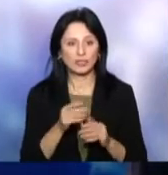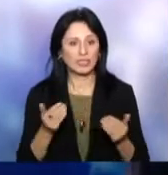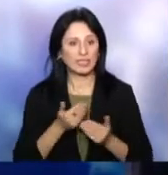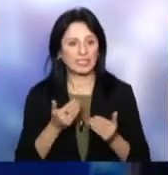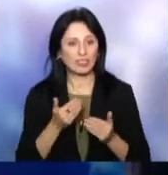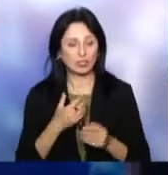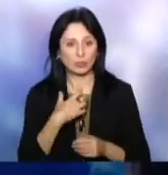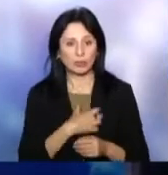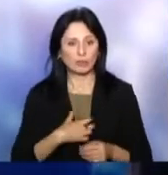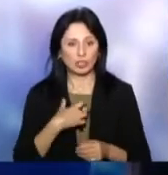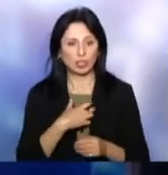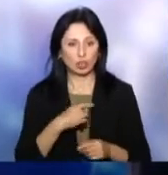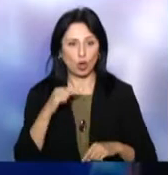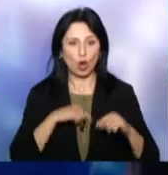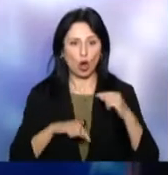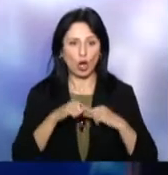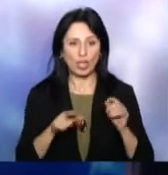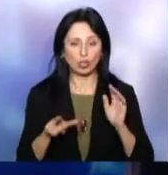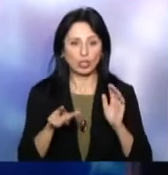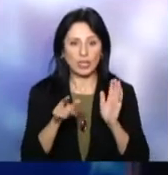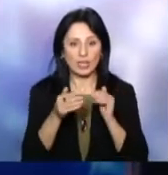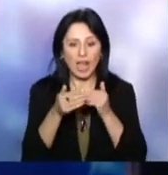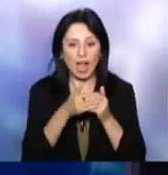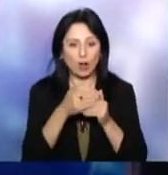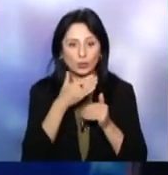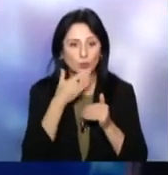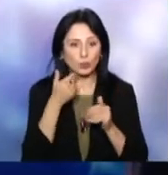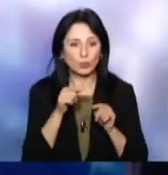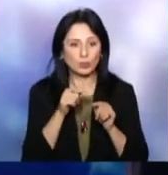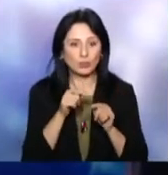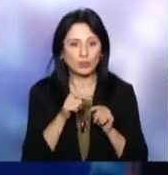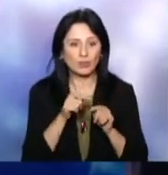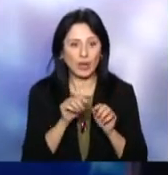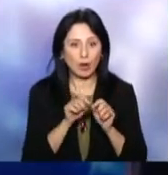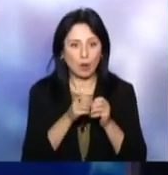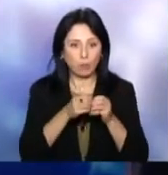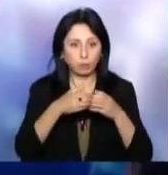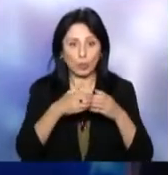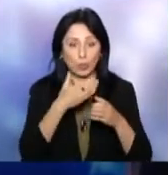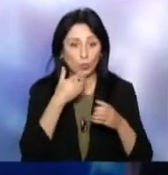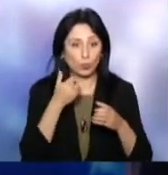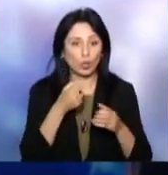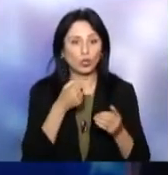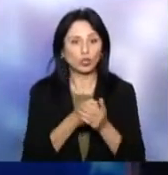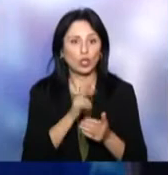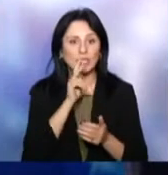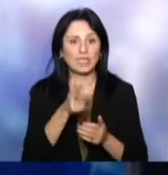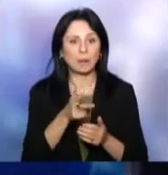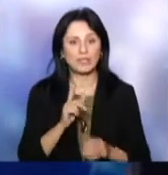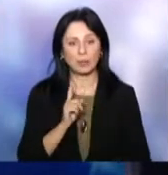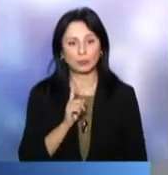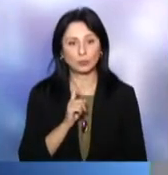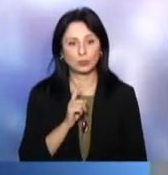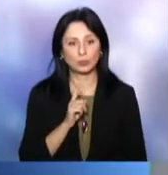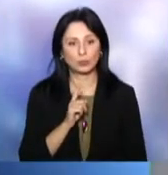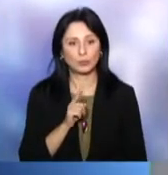სასიცოცხლოდ მნიშვნელოვან ორგანოსთან ახლოს არ არის და არ იზრდება, სამ წლამდე უნდა დავიცადოთ